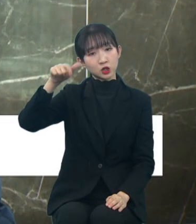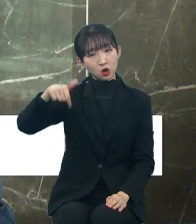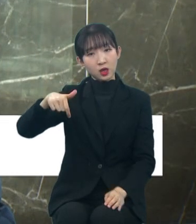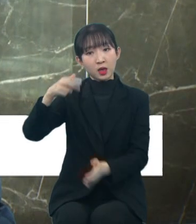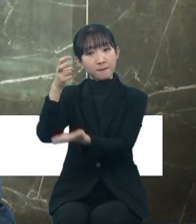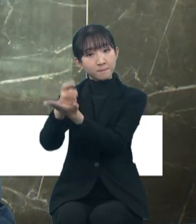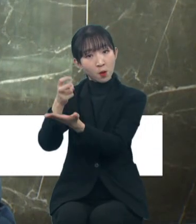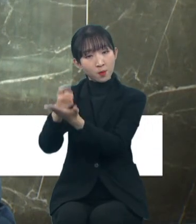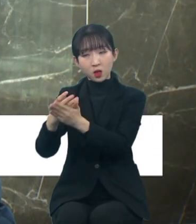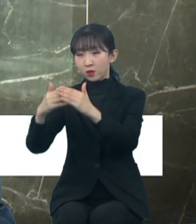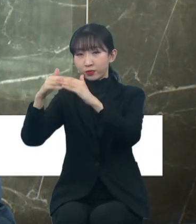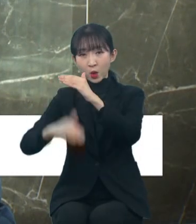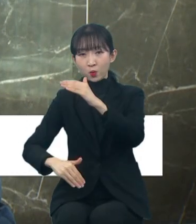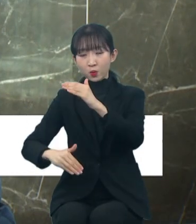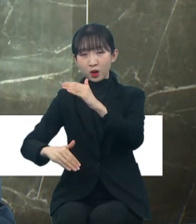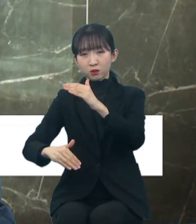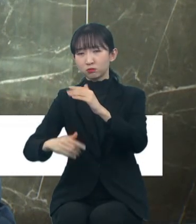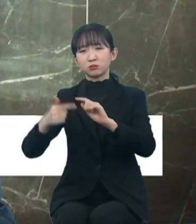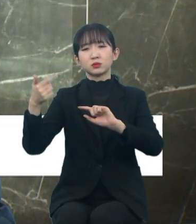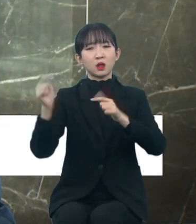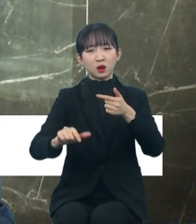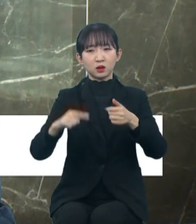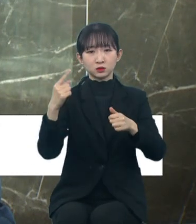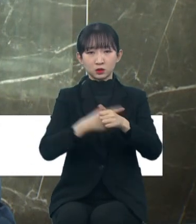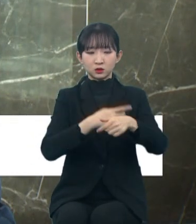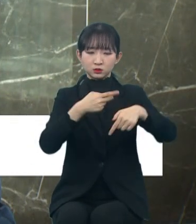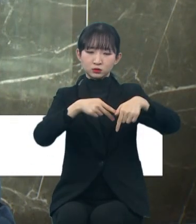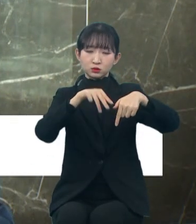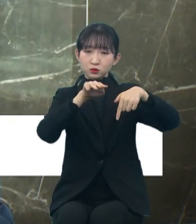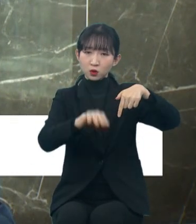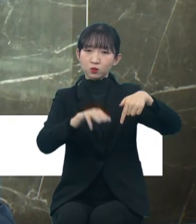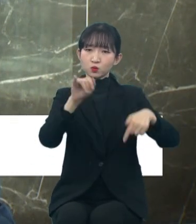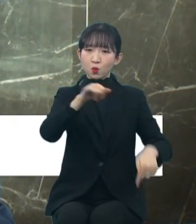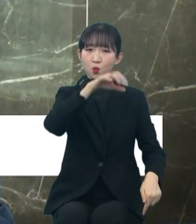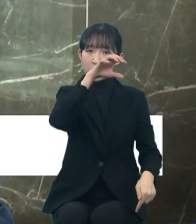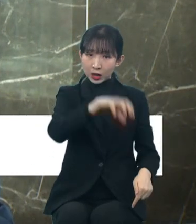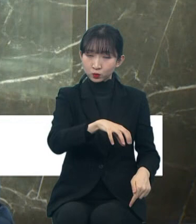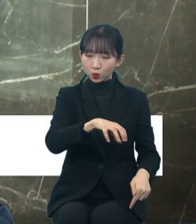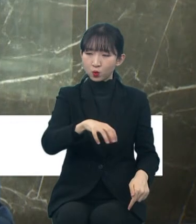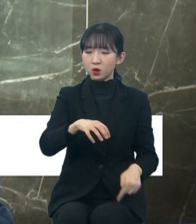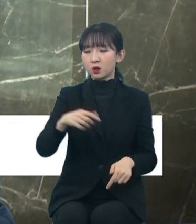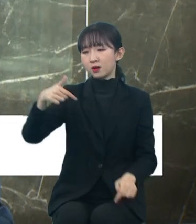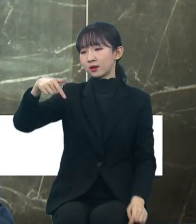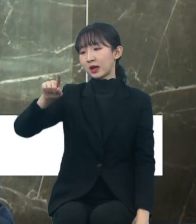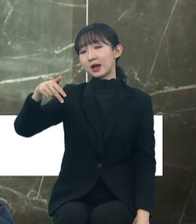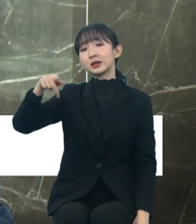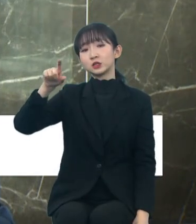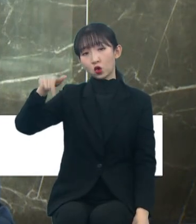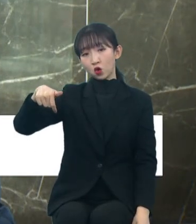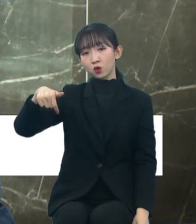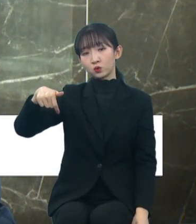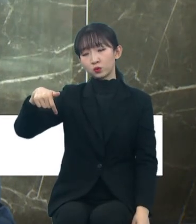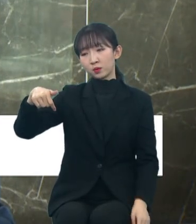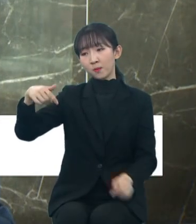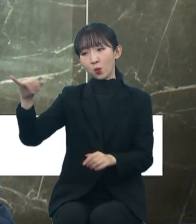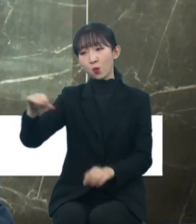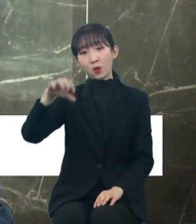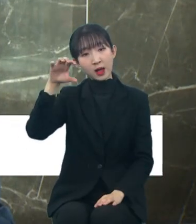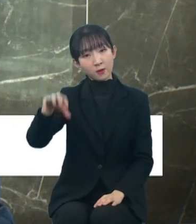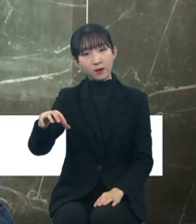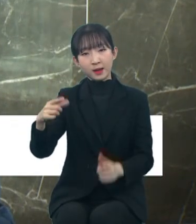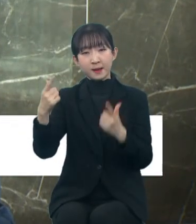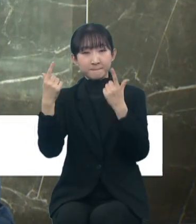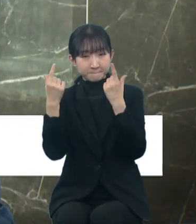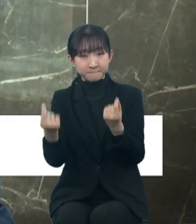현격히 못 미칩니다. 당연히 인천공항 지역도 가덕도 신공항 특별법에 준하는 주변 지역 인프라